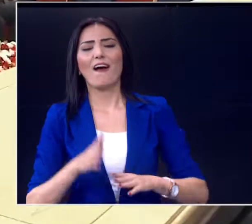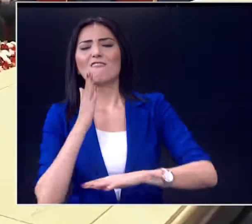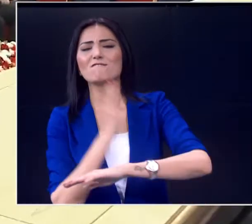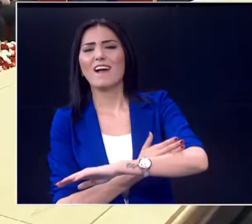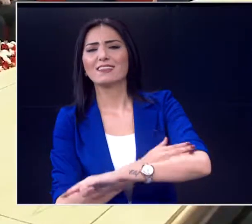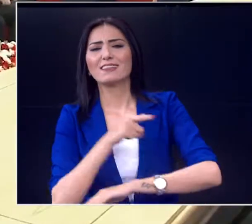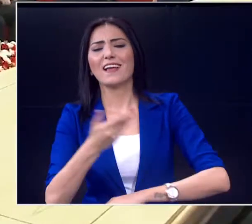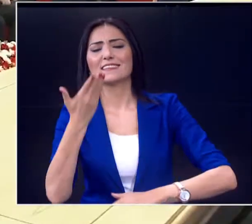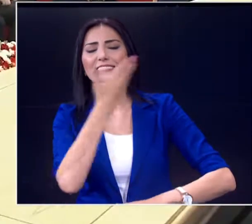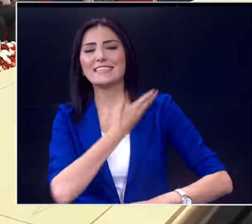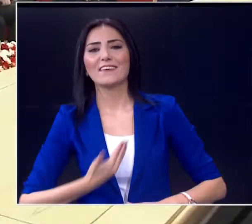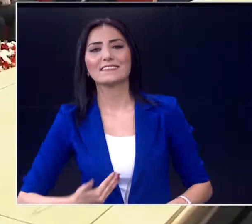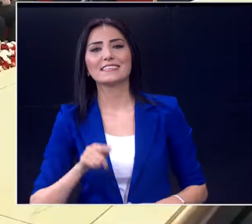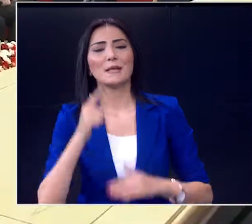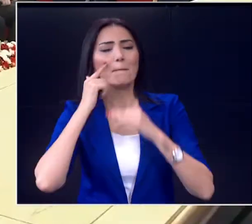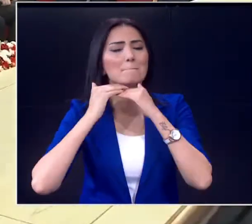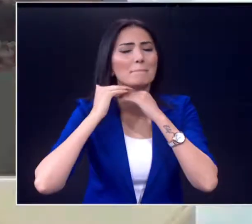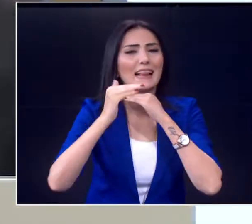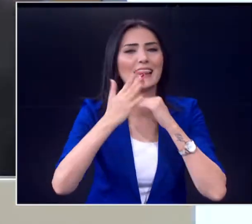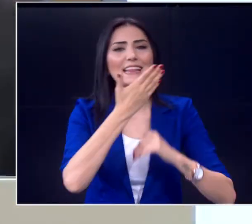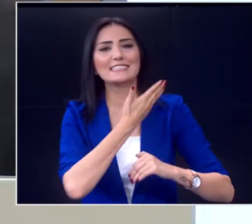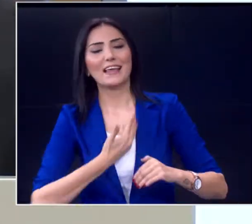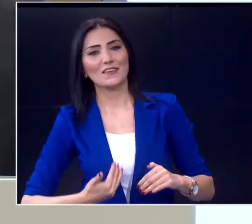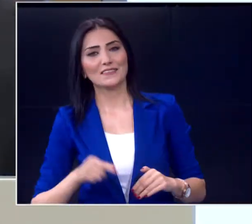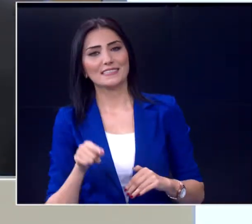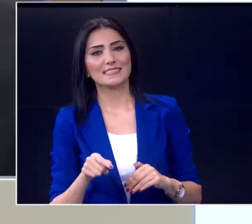Vatan sevgisi, millet sevgisi,